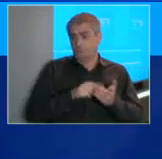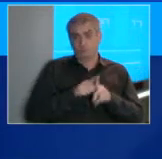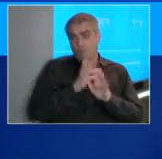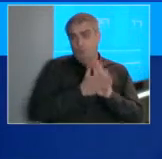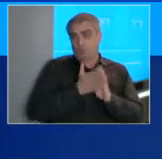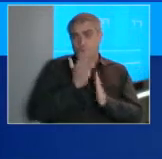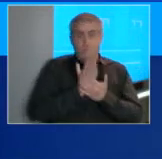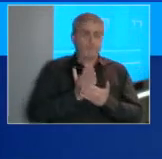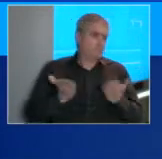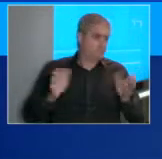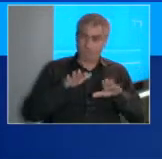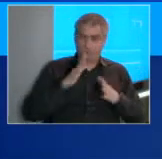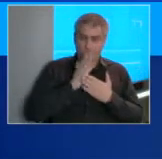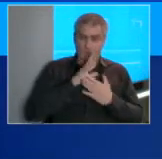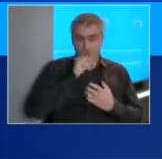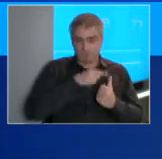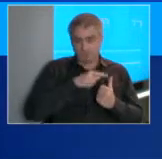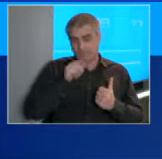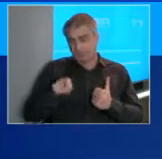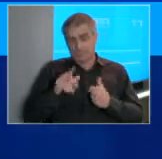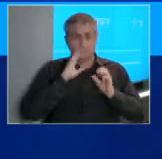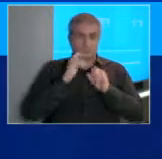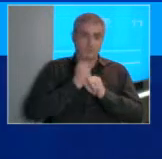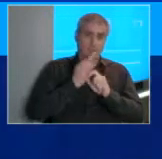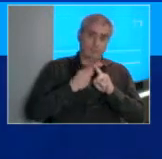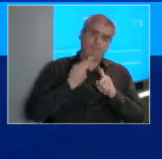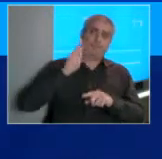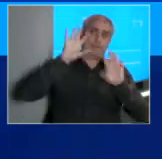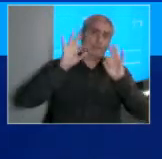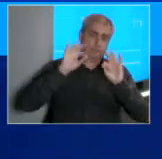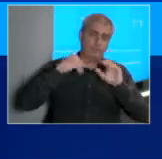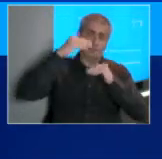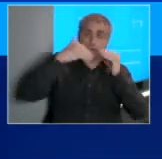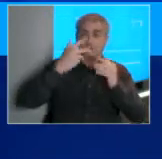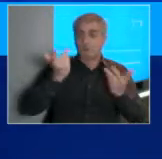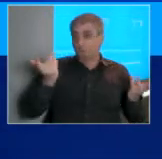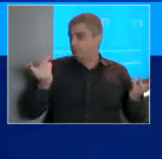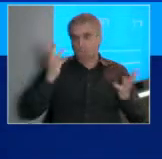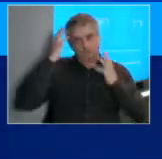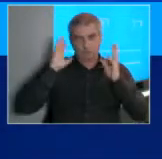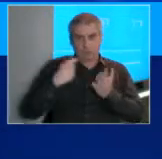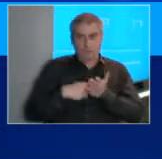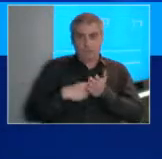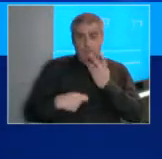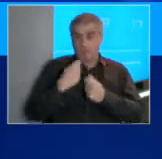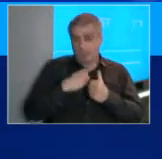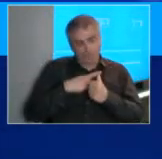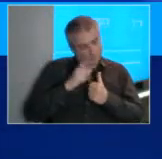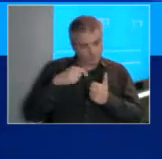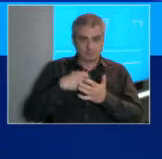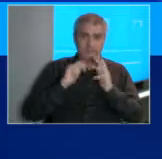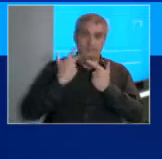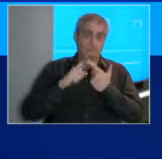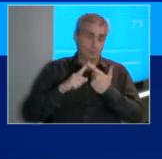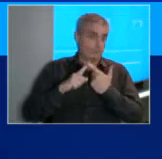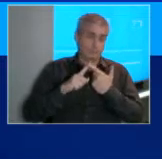אומר, הממשלה תתעסק בזה X, התקשורת תכפיל את זה פי 10 וכן הלאה. ולהסתרק הזאת יש מחיר, יש מחיר כלכלי, יש מחיר